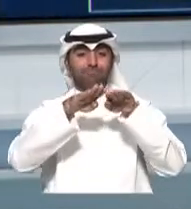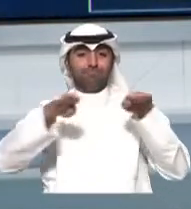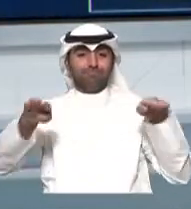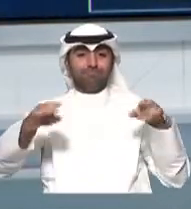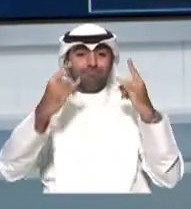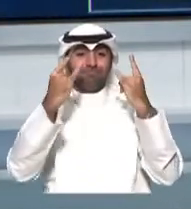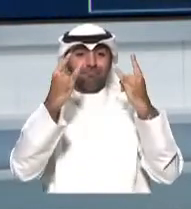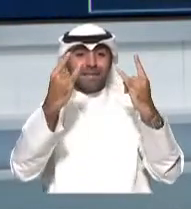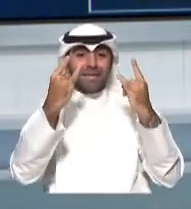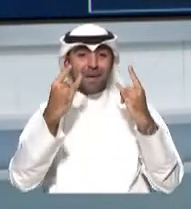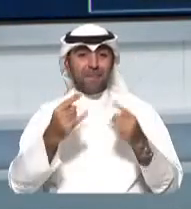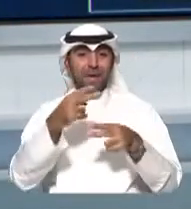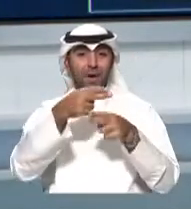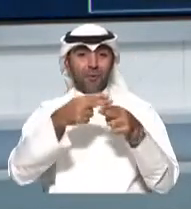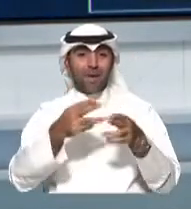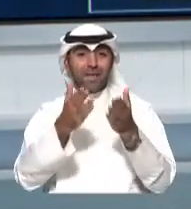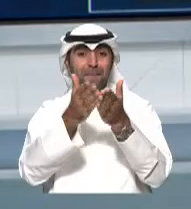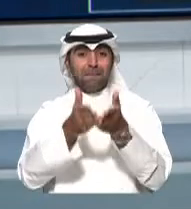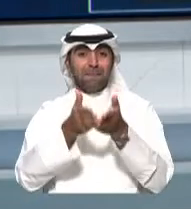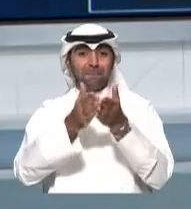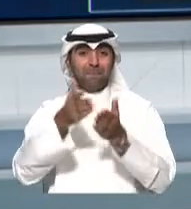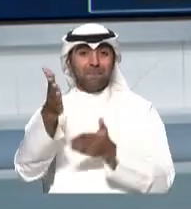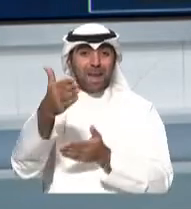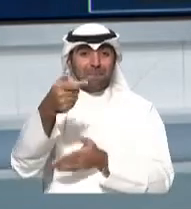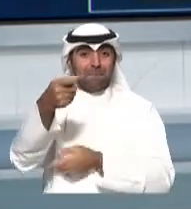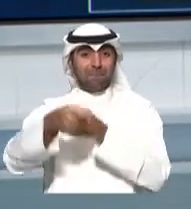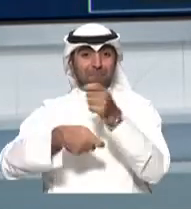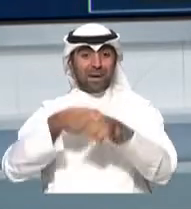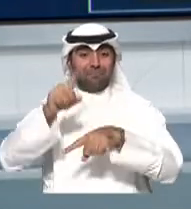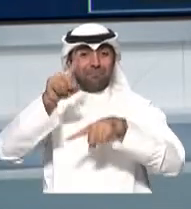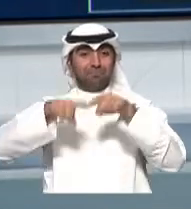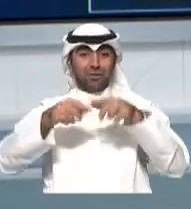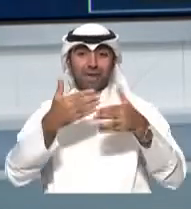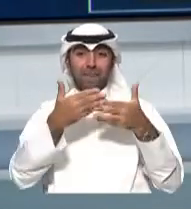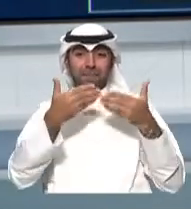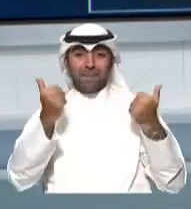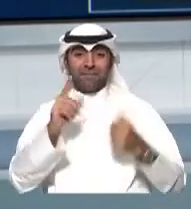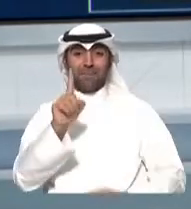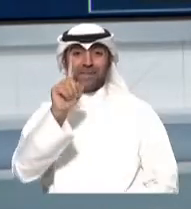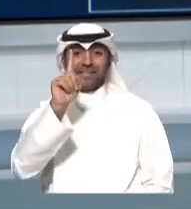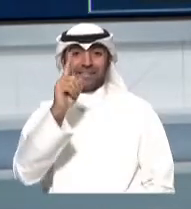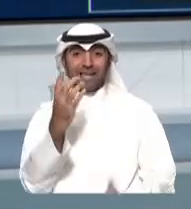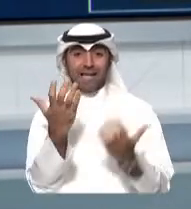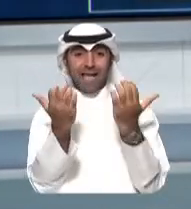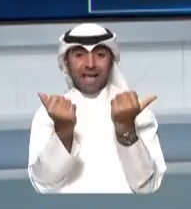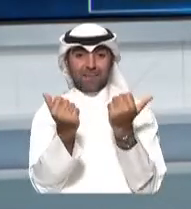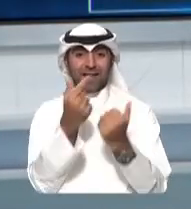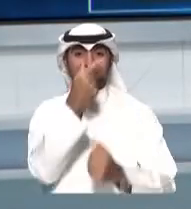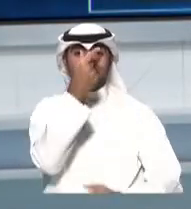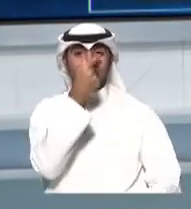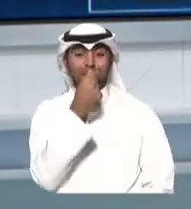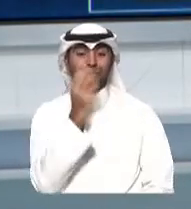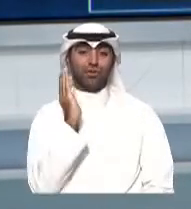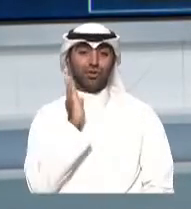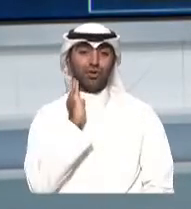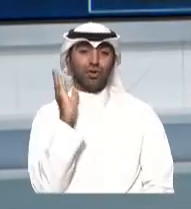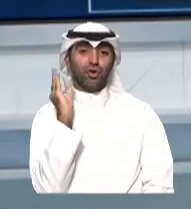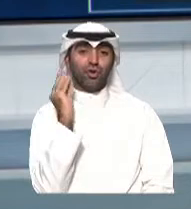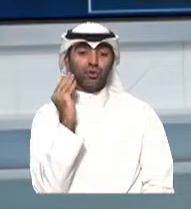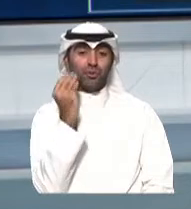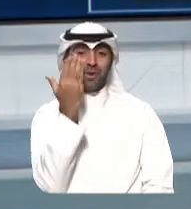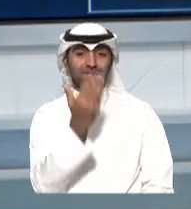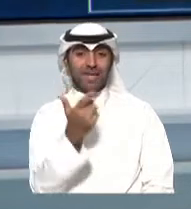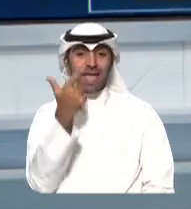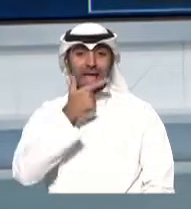السرعة بوجه عام، راح تستمر ويانا لعدة أيام، فرص لعودة الهواء الكوس والرطوبة أيضا، لكن الإحساس فيها راح يكون على المناطق الساحلية أكثر.